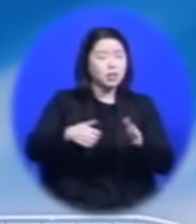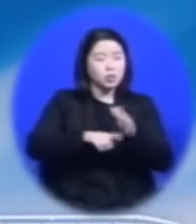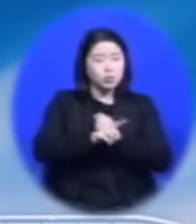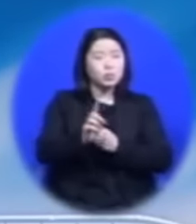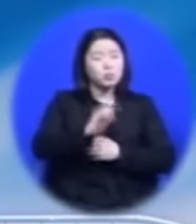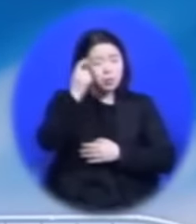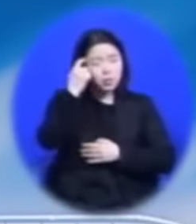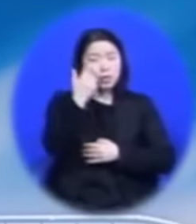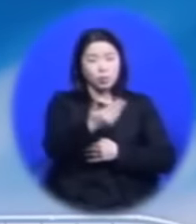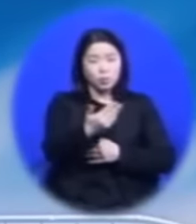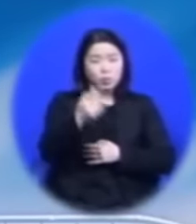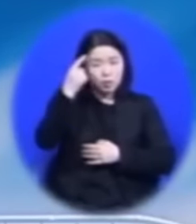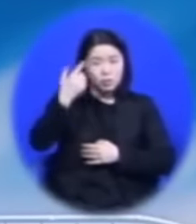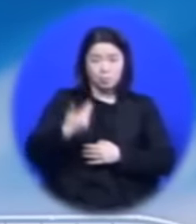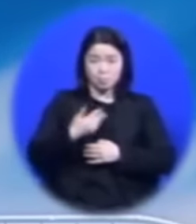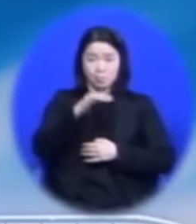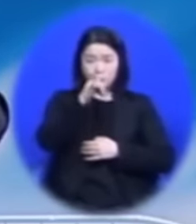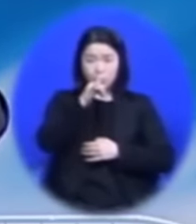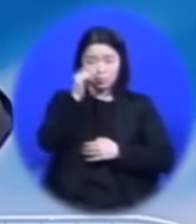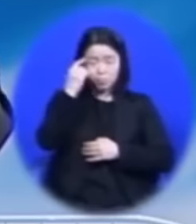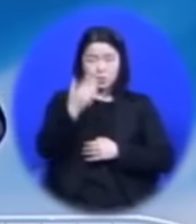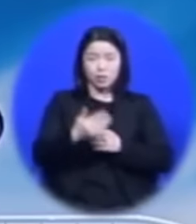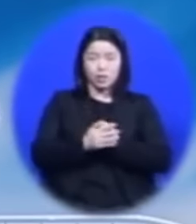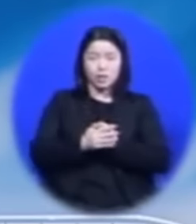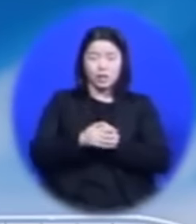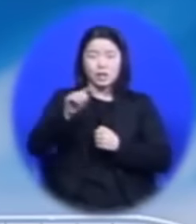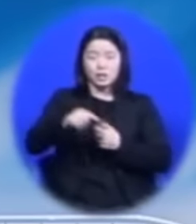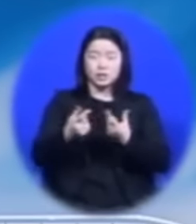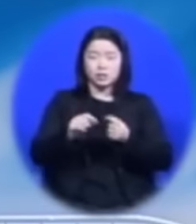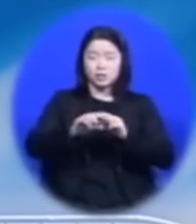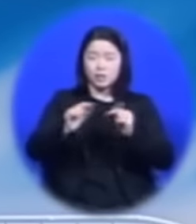받으십니까? 그렇지 않고 여러분